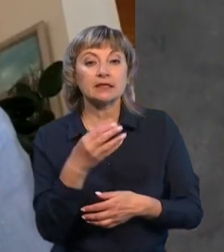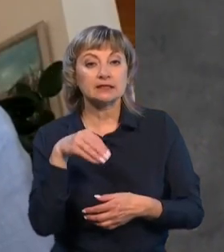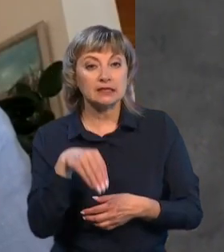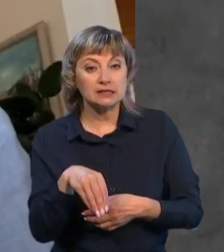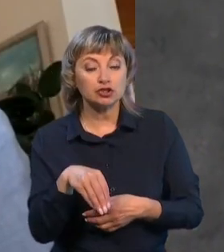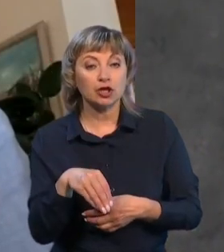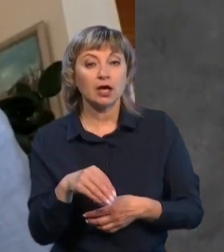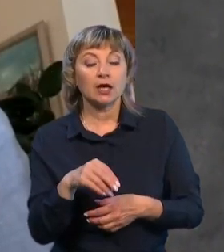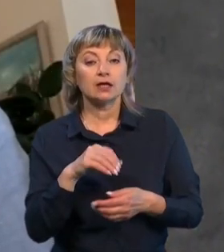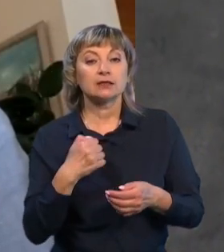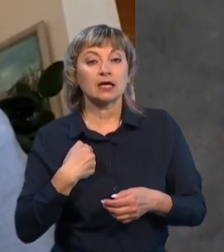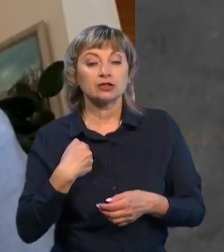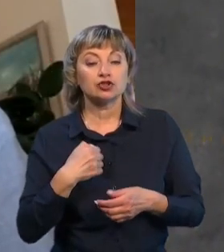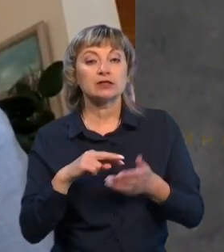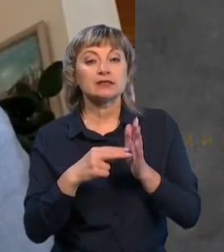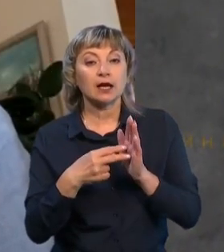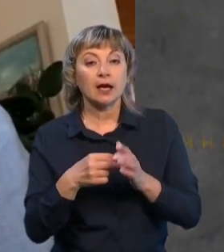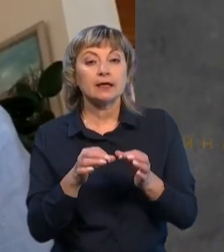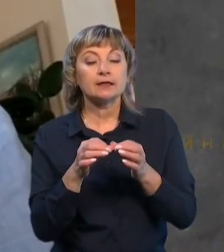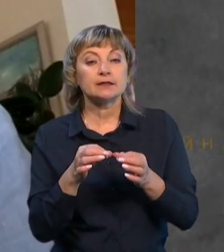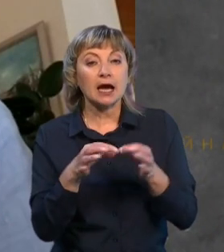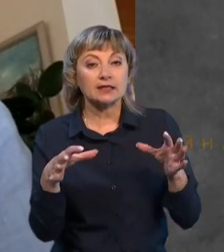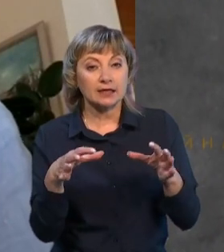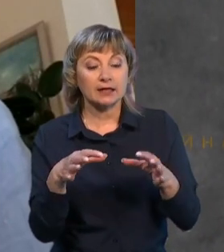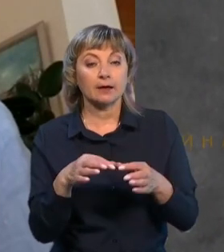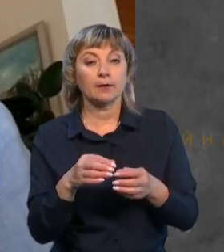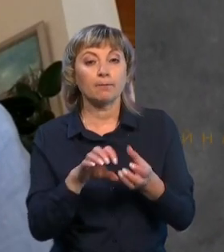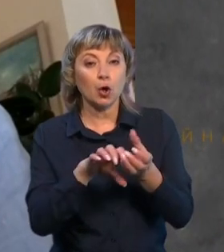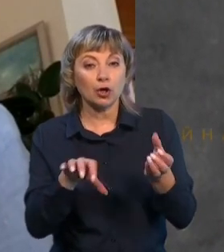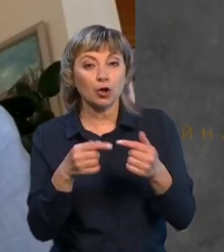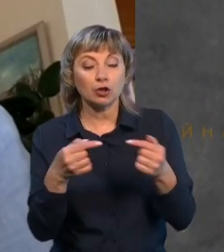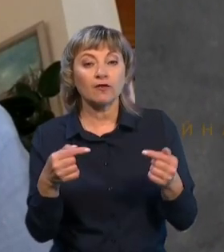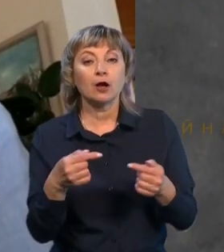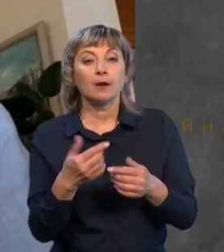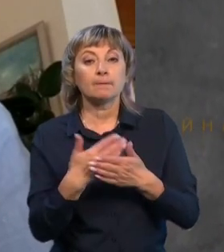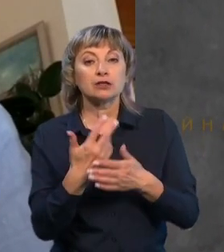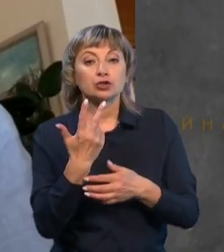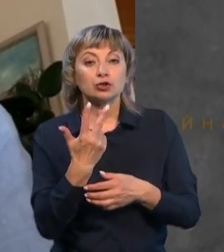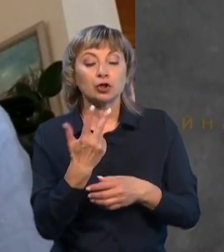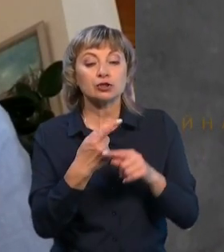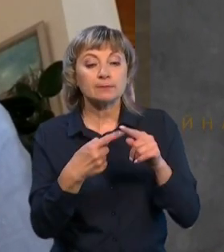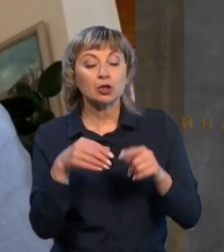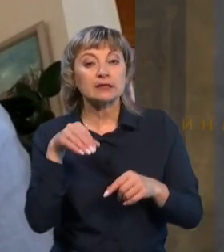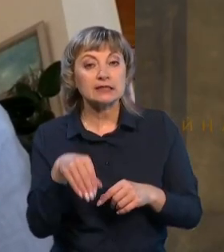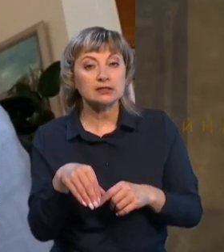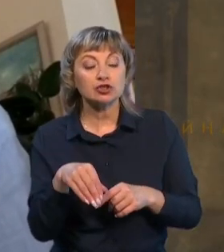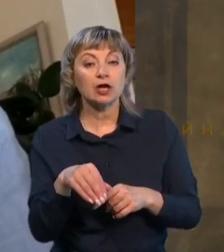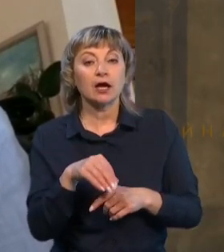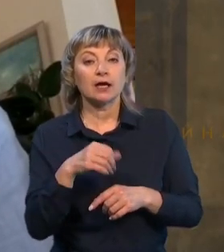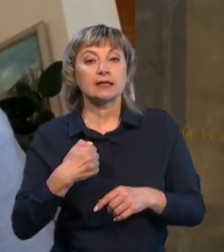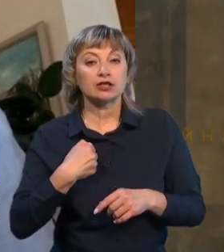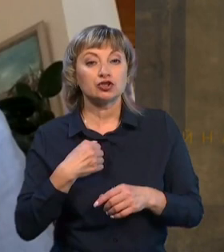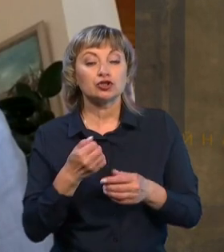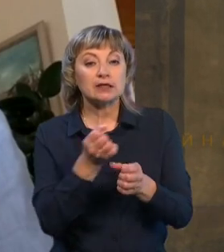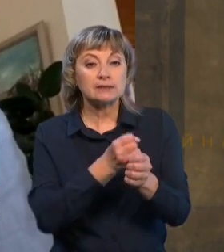тактичних і стратегічних ядерних боєголовок Близько трьох з половиною тисяч тактична зброя